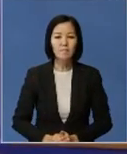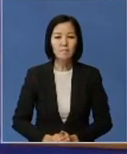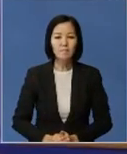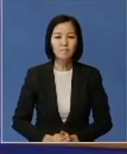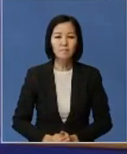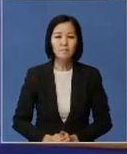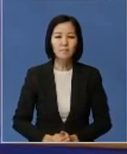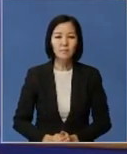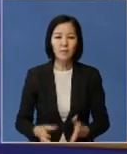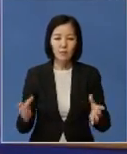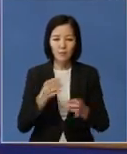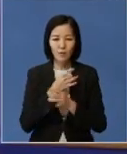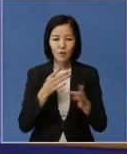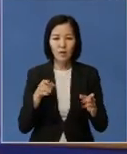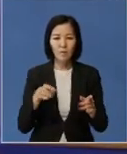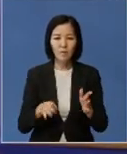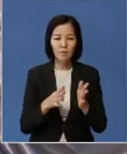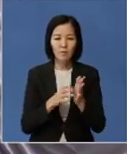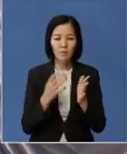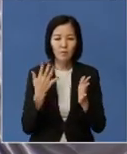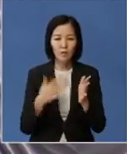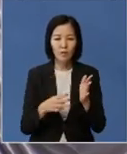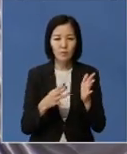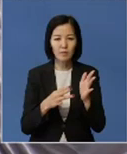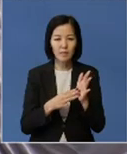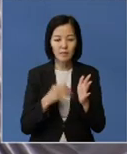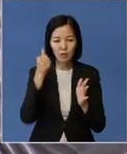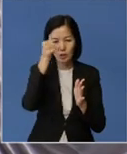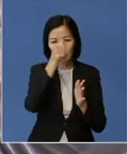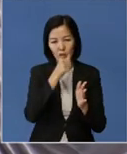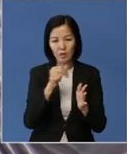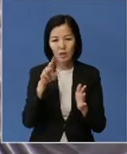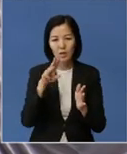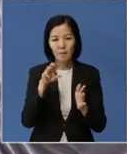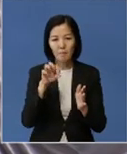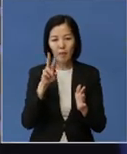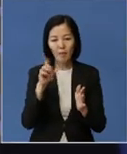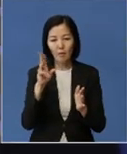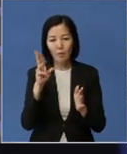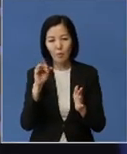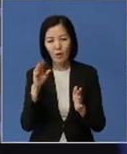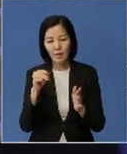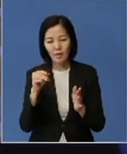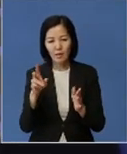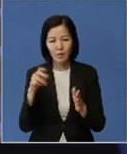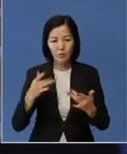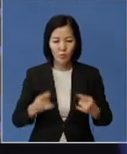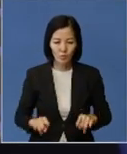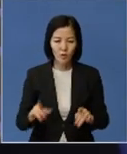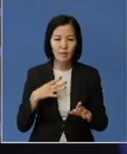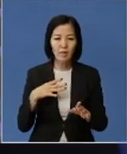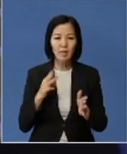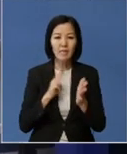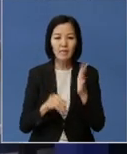Ақылман жасын тойлаған ақын 1958 жылы Моңғолия елінде дүниеге келген. Сонау 80-ші жылдарақ ерекше